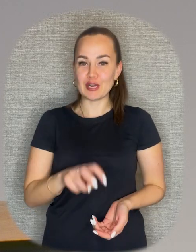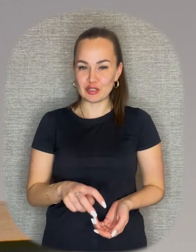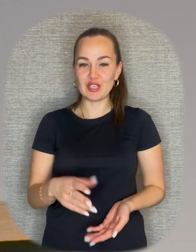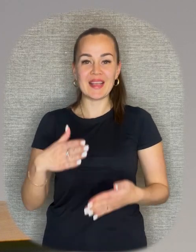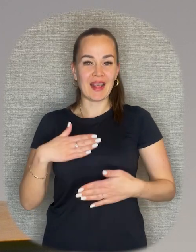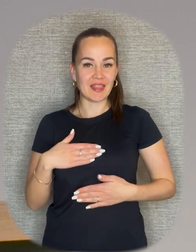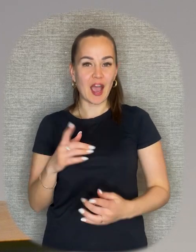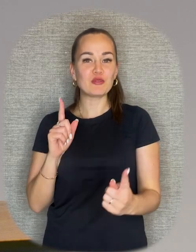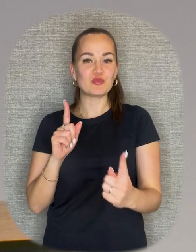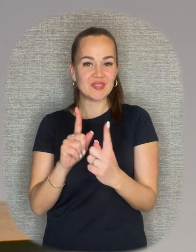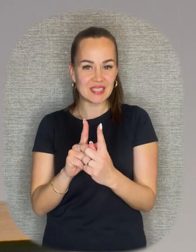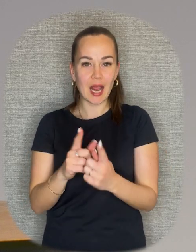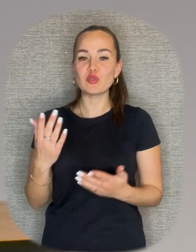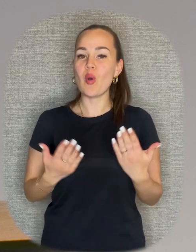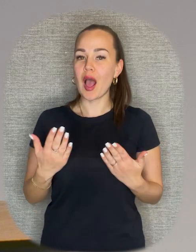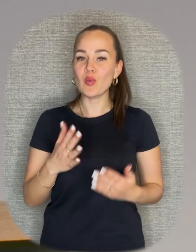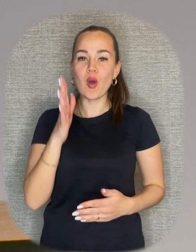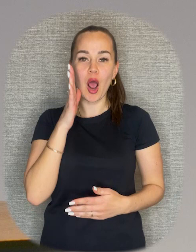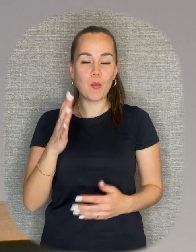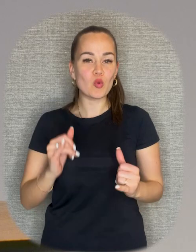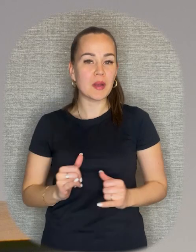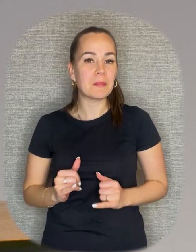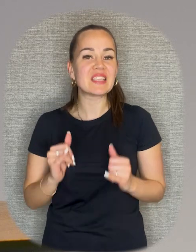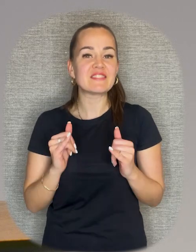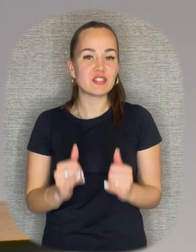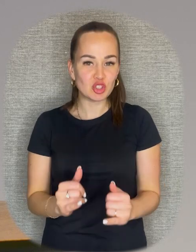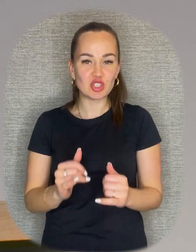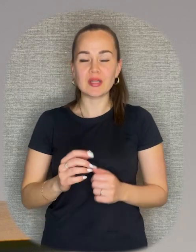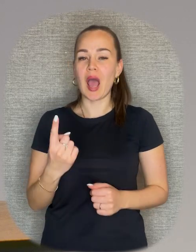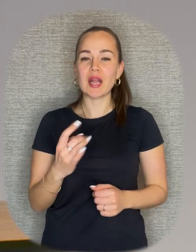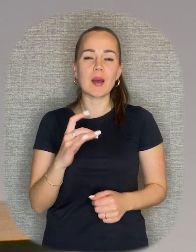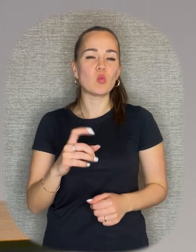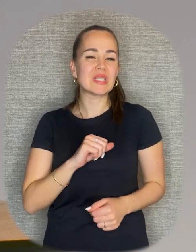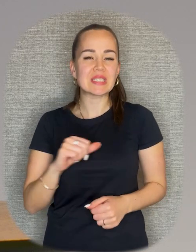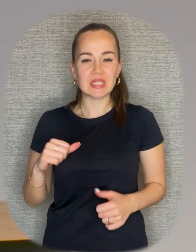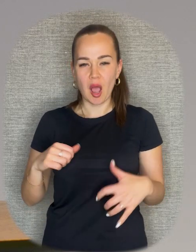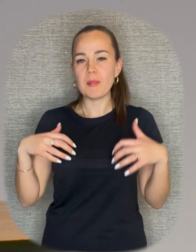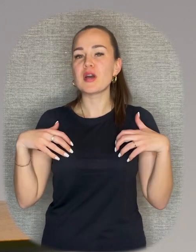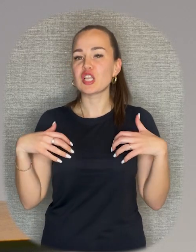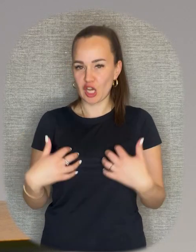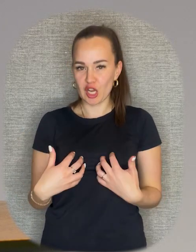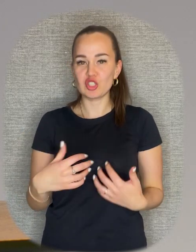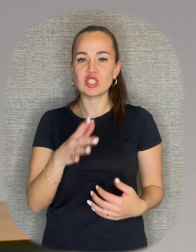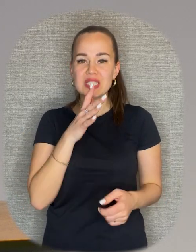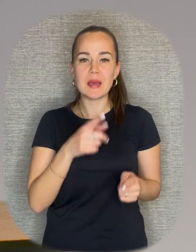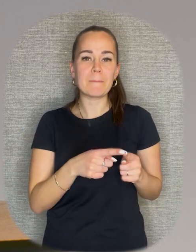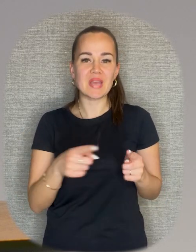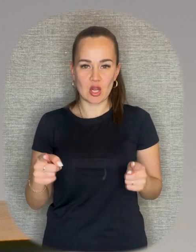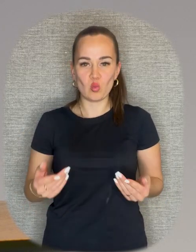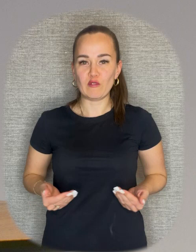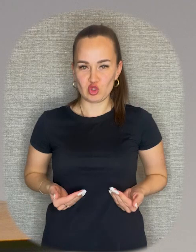менее вы пришли на нашу встречу которая будет посвящена одному из самых